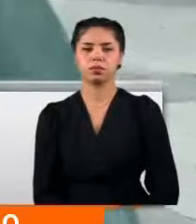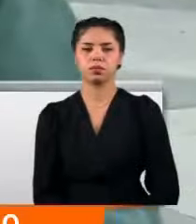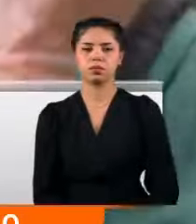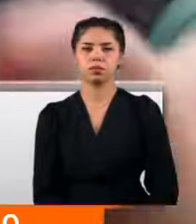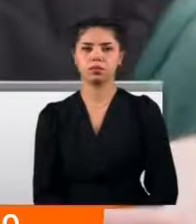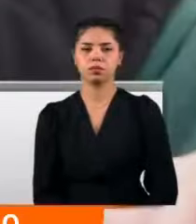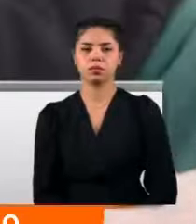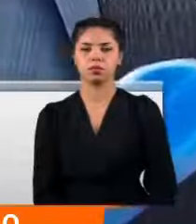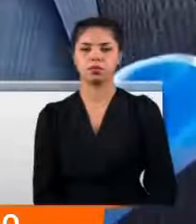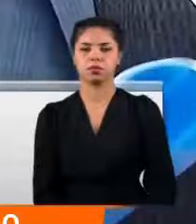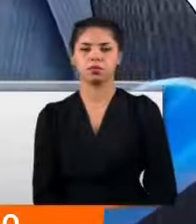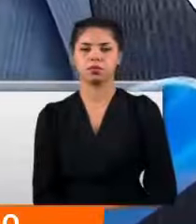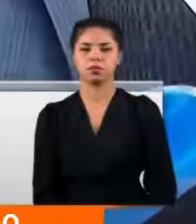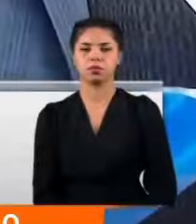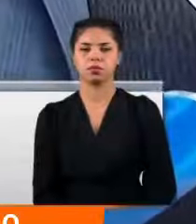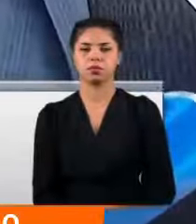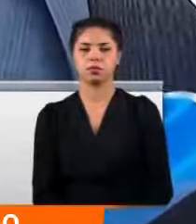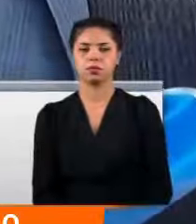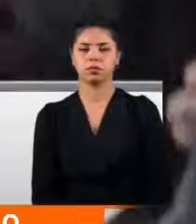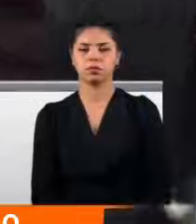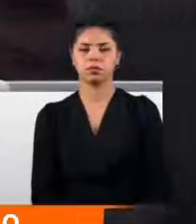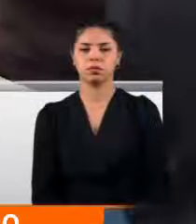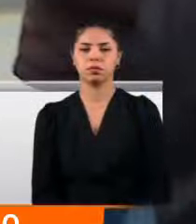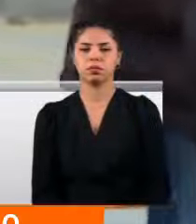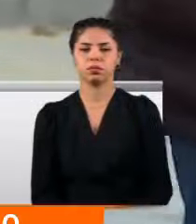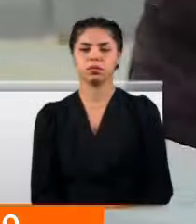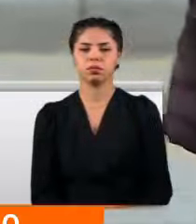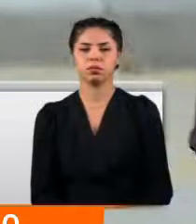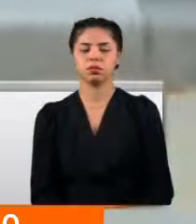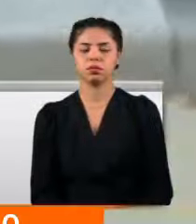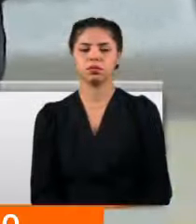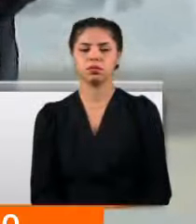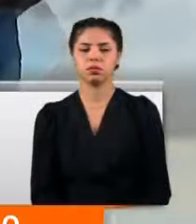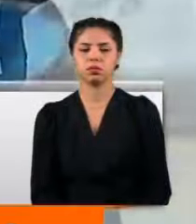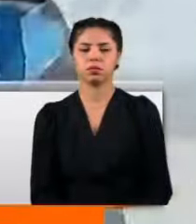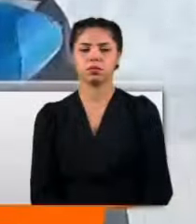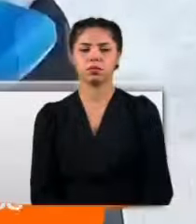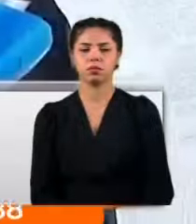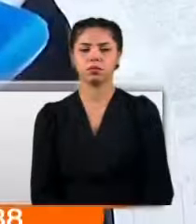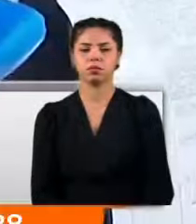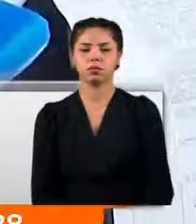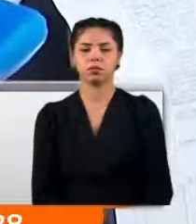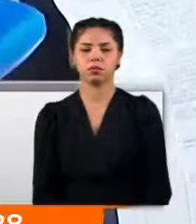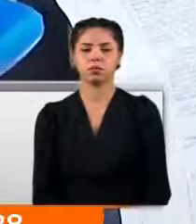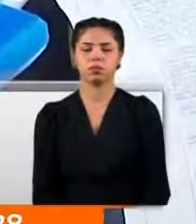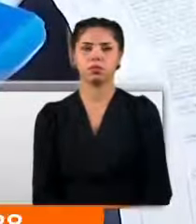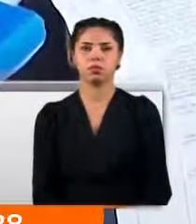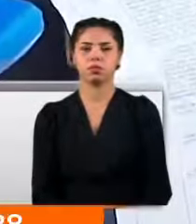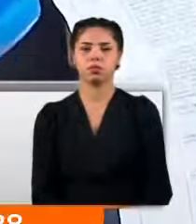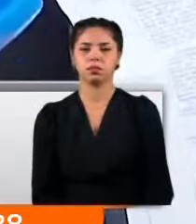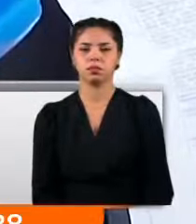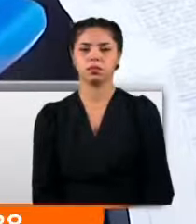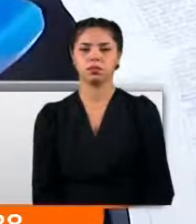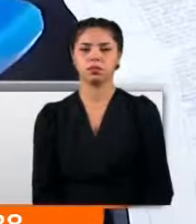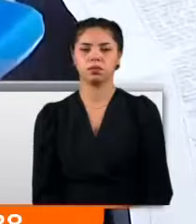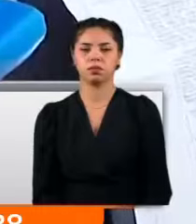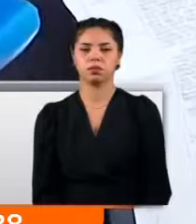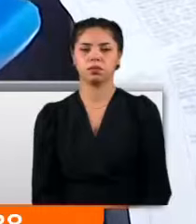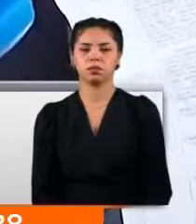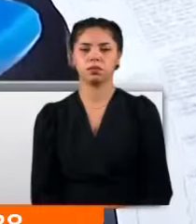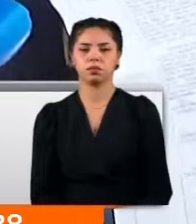kapanıyor Yeter artık Sayın Mansur başkan ve ekibi Kapalı kapılar ardında insanlara bir bilgi dahi vermeden Ata